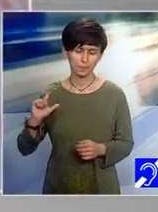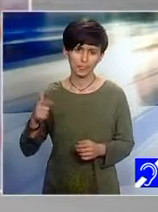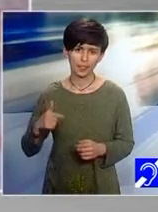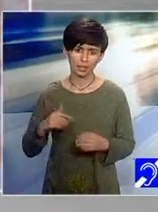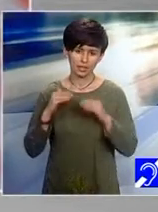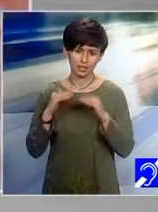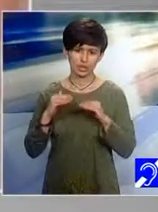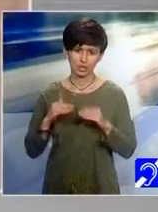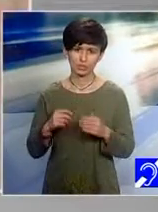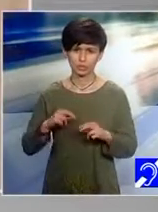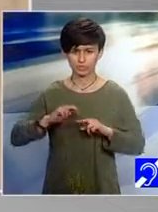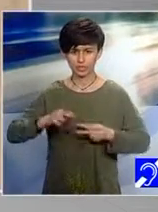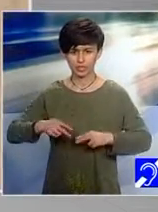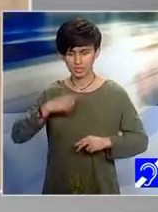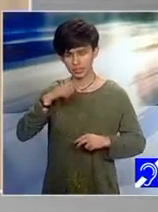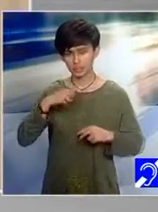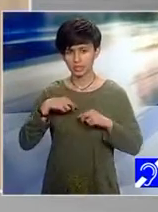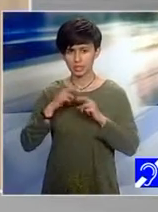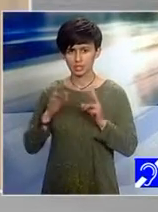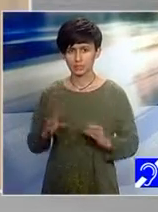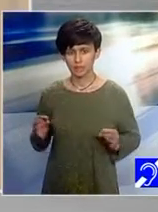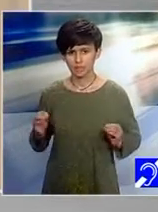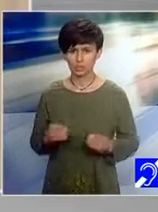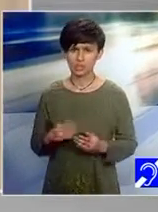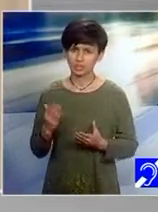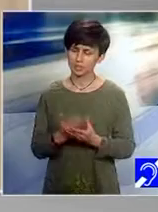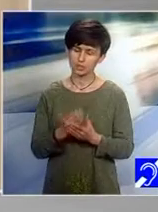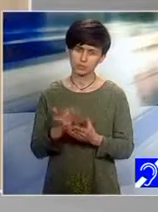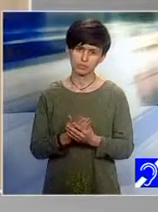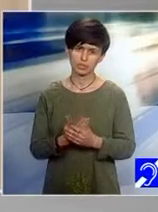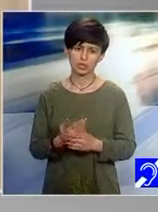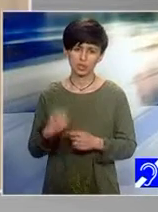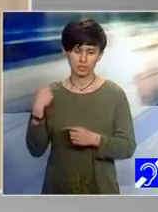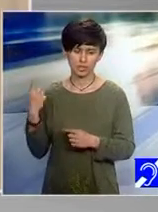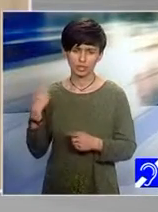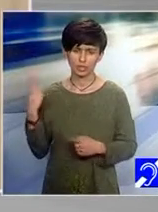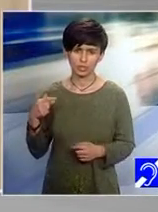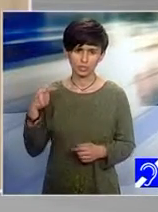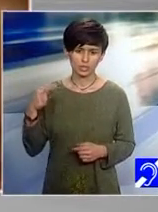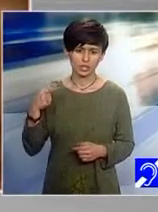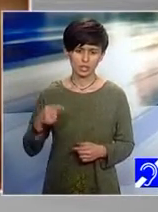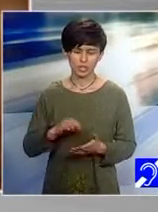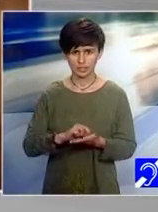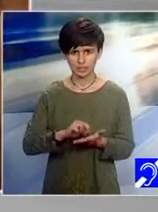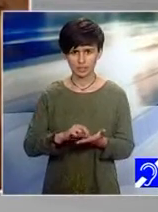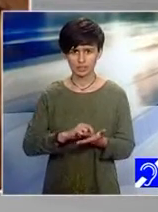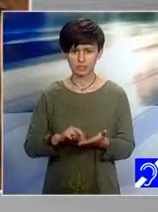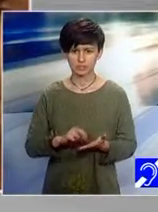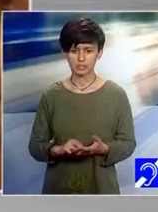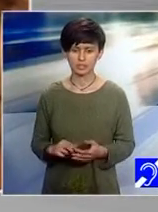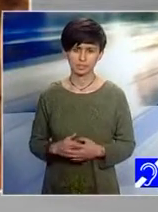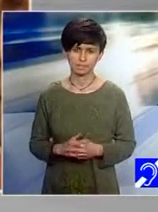și publicat la editura Ararat, din monografia Orașului Liber Regal Gherla, scrisă de Cristof